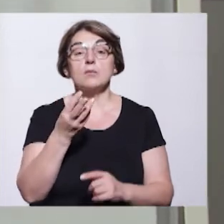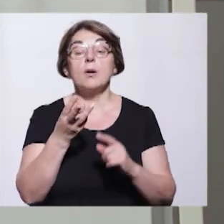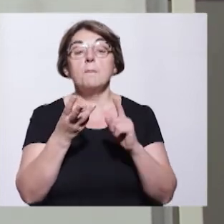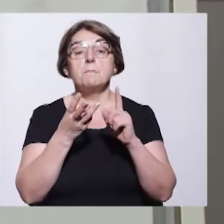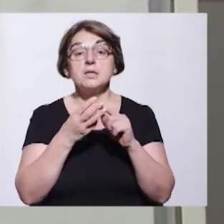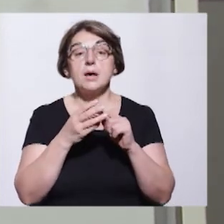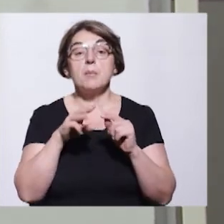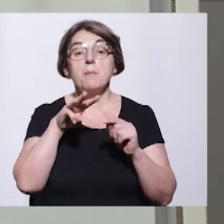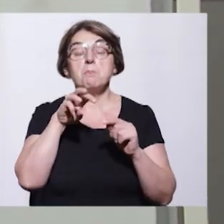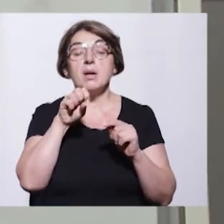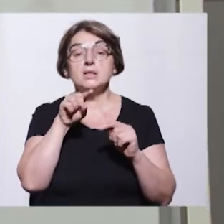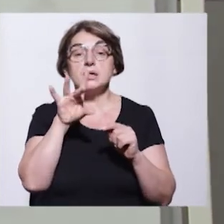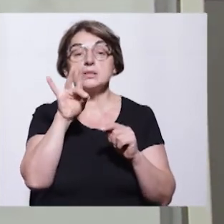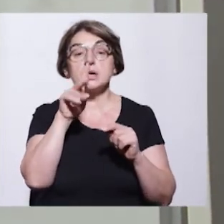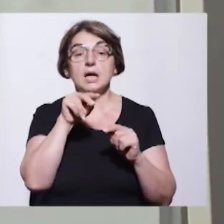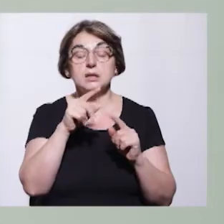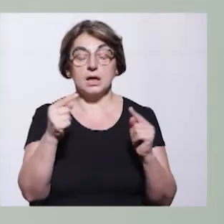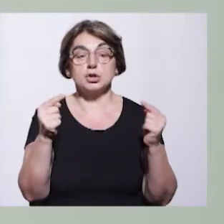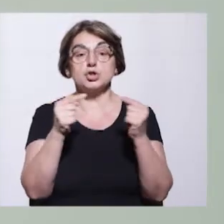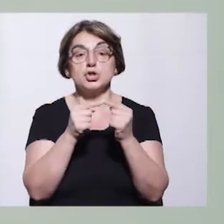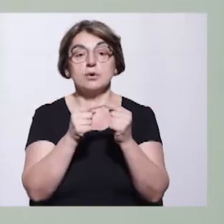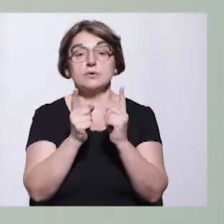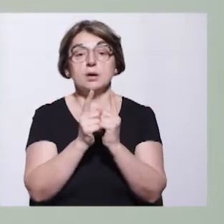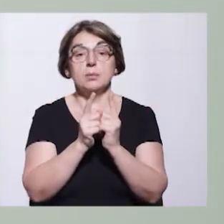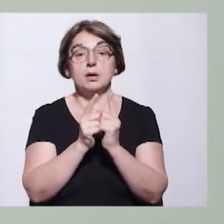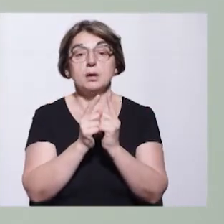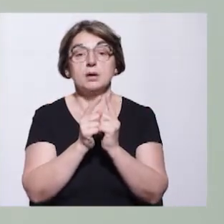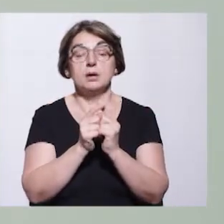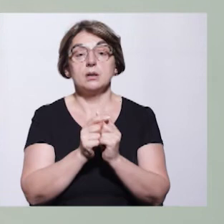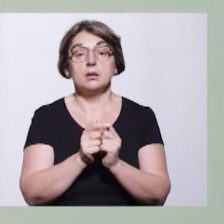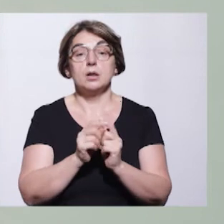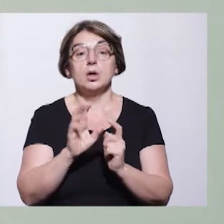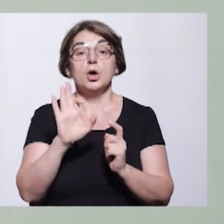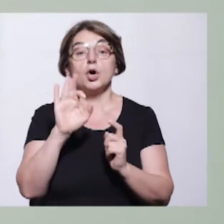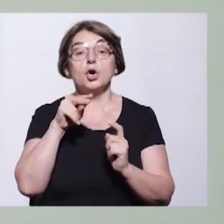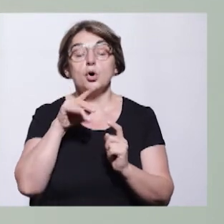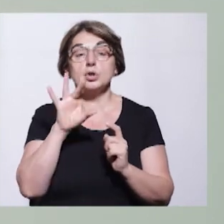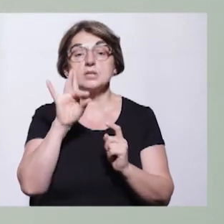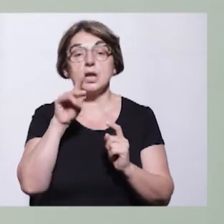და როდესაც მეთილის რადიკალი შეხვდება